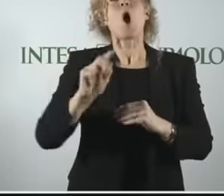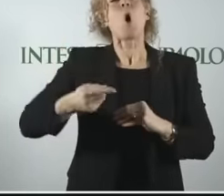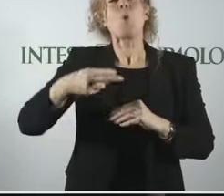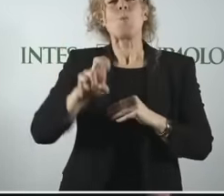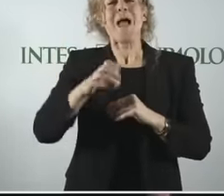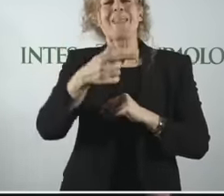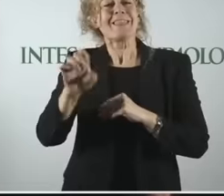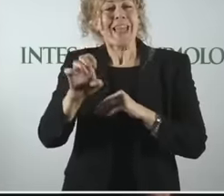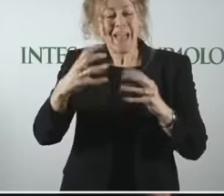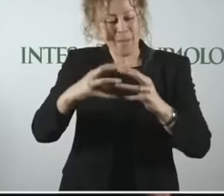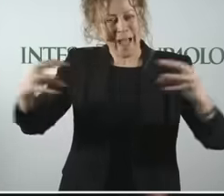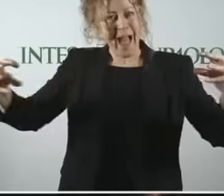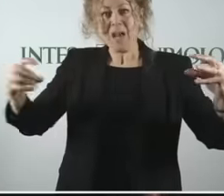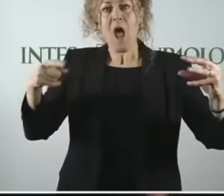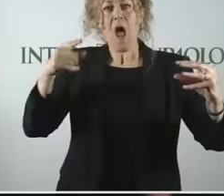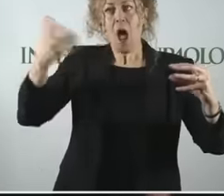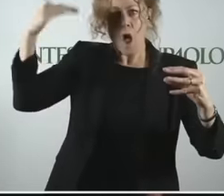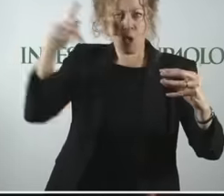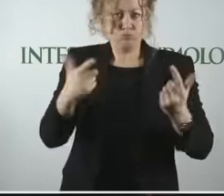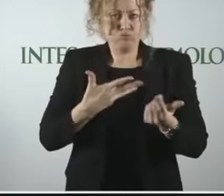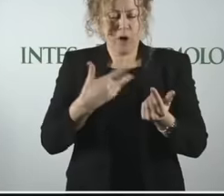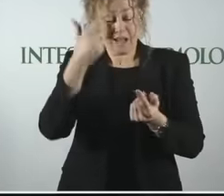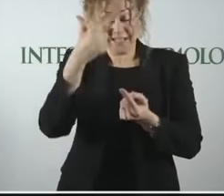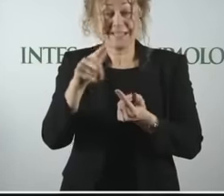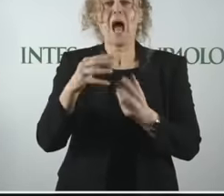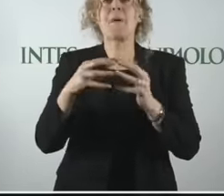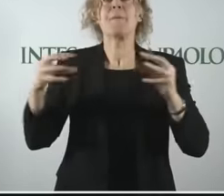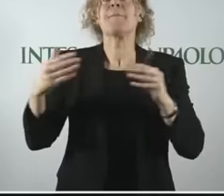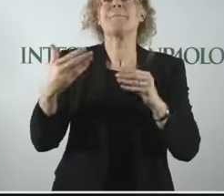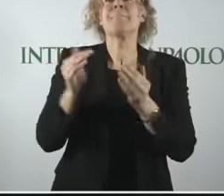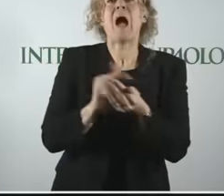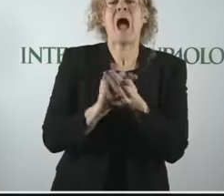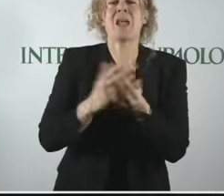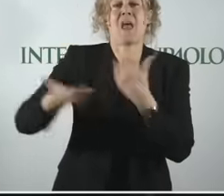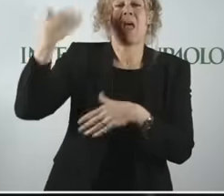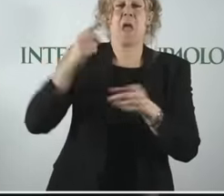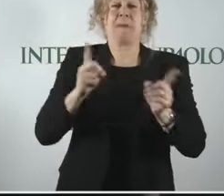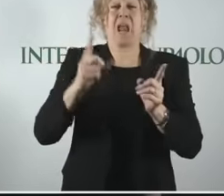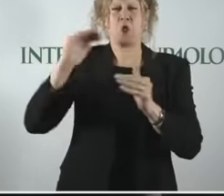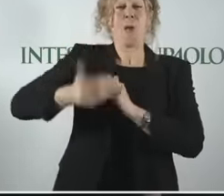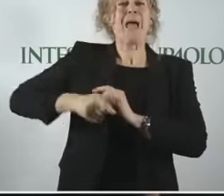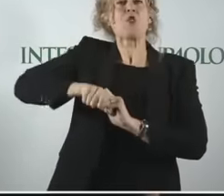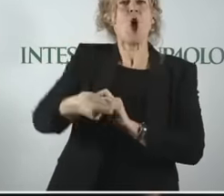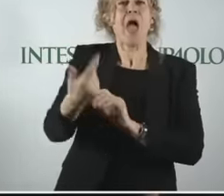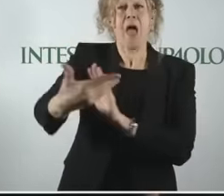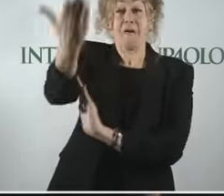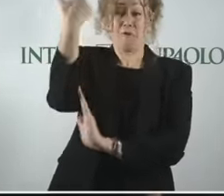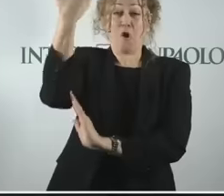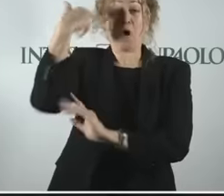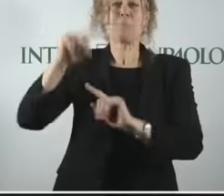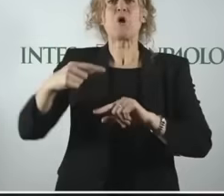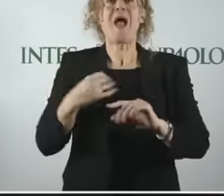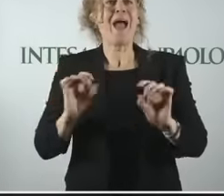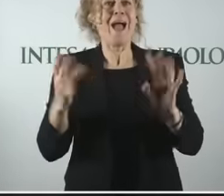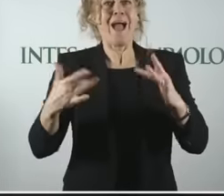quell'epoca Voi capite Come funziona la faccenda per tutto il medioevo e l'età moderna la